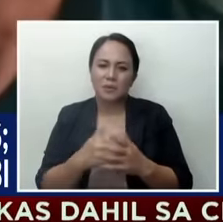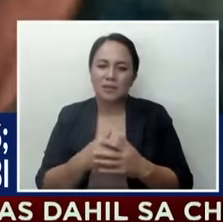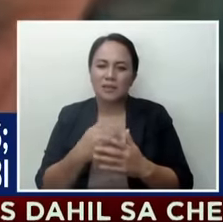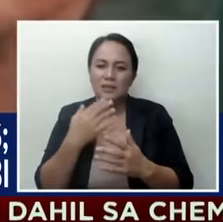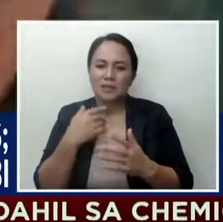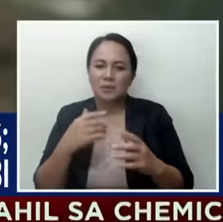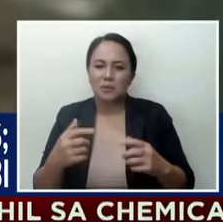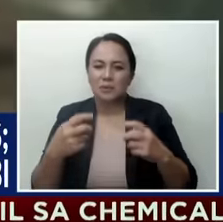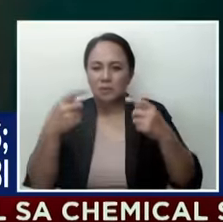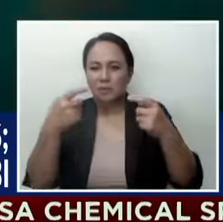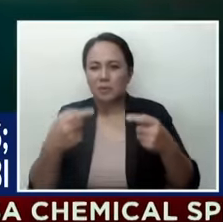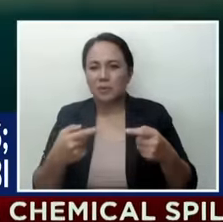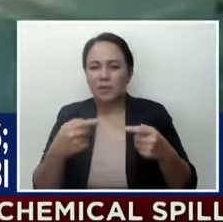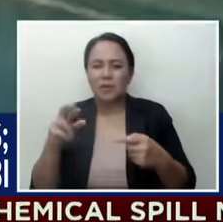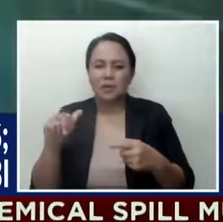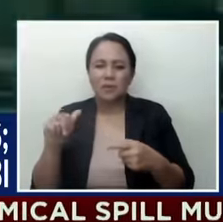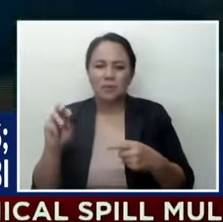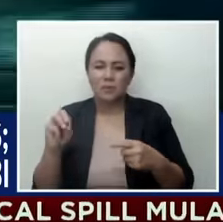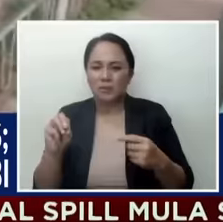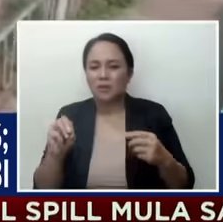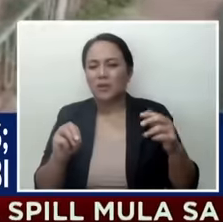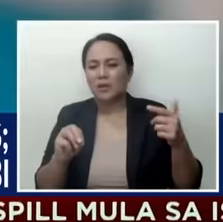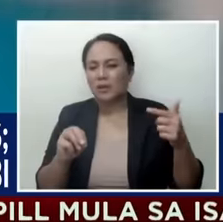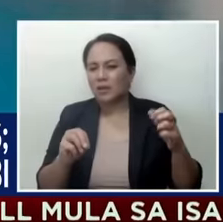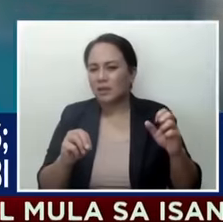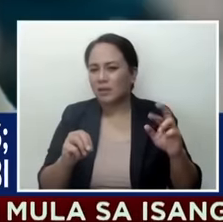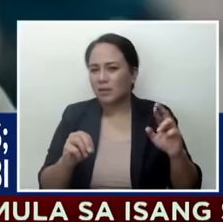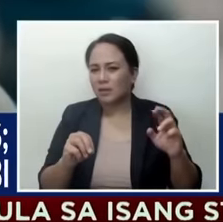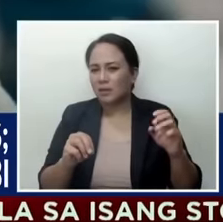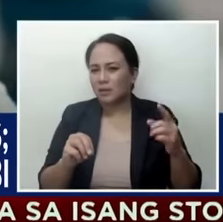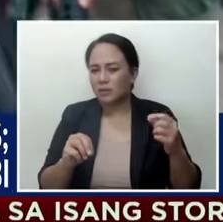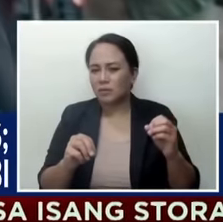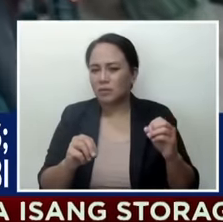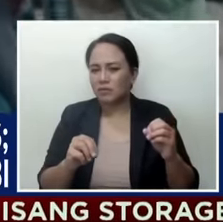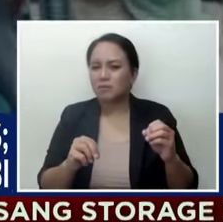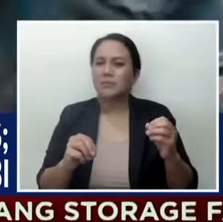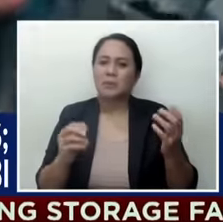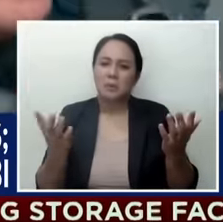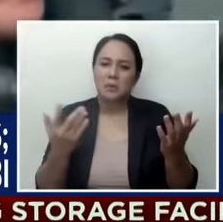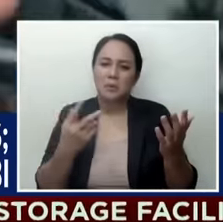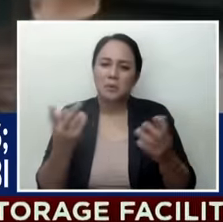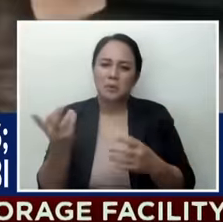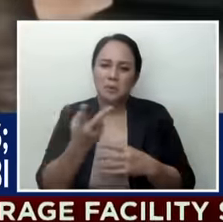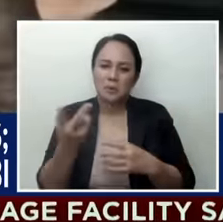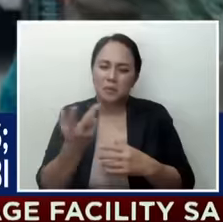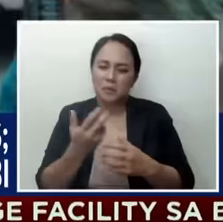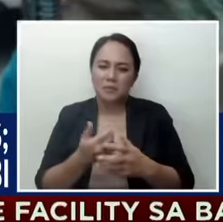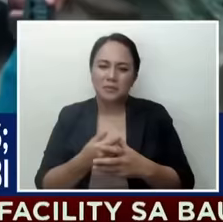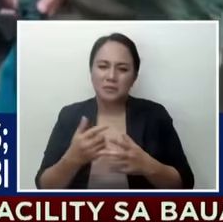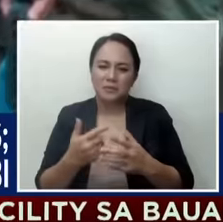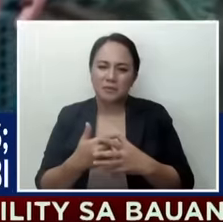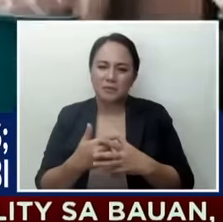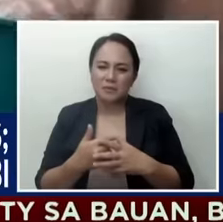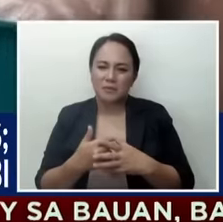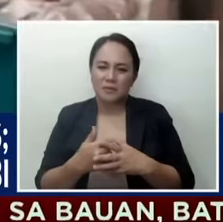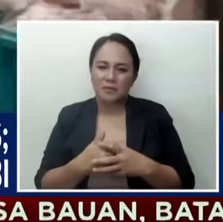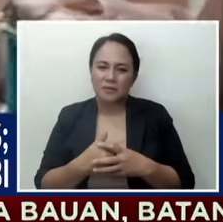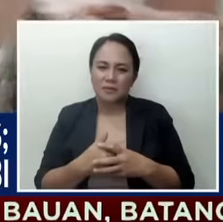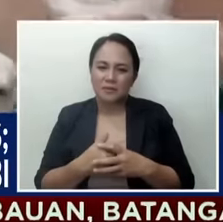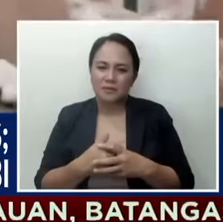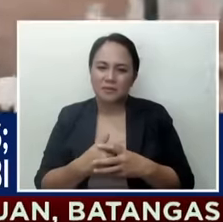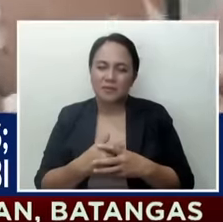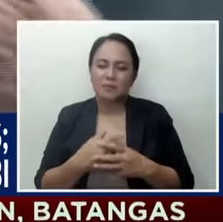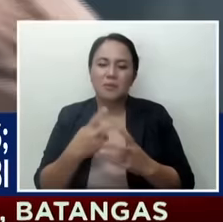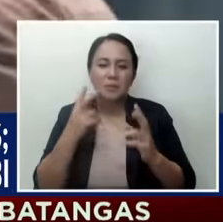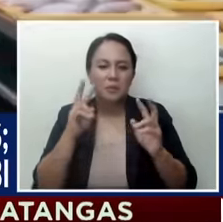ni na Ramon at Rigor. Die! At ni na Rigor, Tanggol at Chief Espinas. Tanggal si Batna!